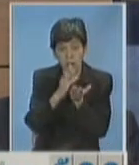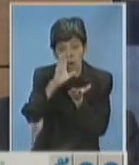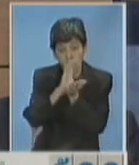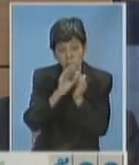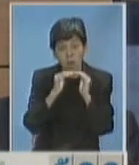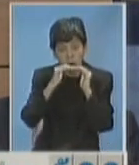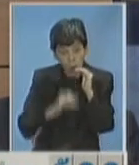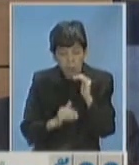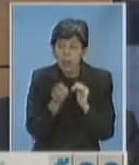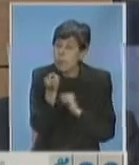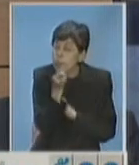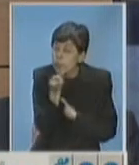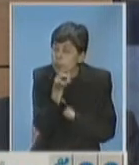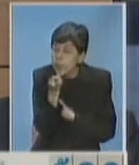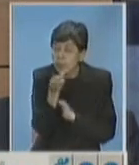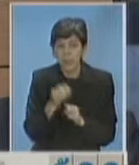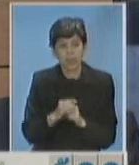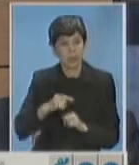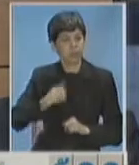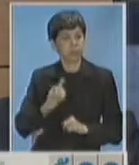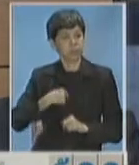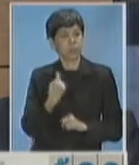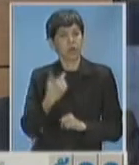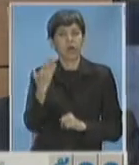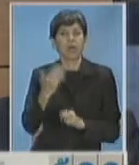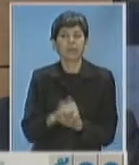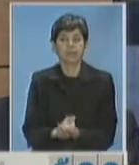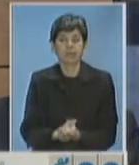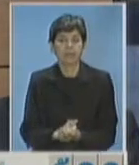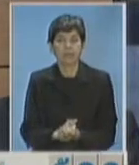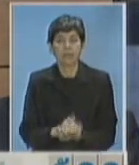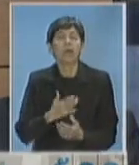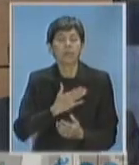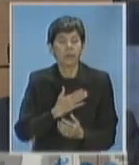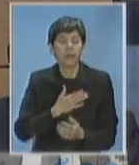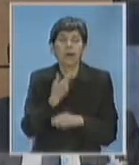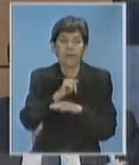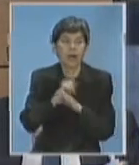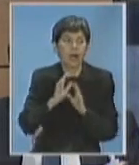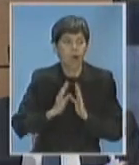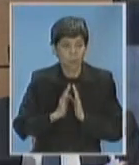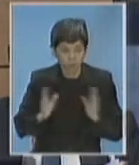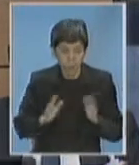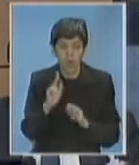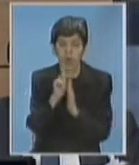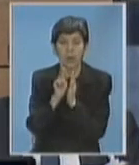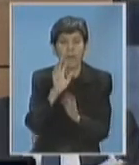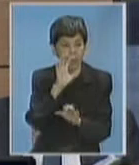าณลงน้อยๆก็จะได้พูดก่อนเป็นลำดับแรกก็ต้องขอขอบคุณท่านประธานและขอบคุณข้อบัง